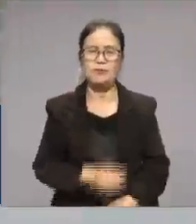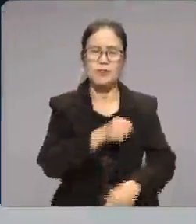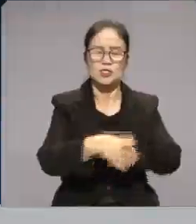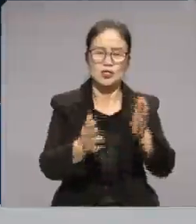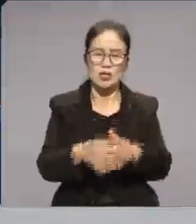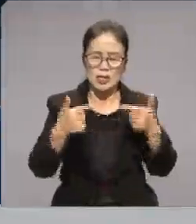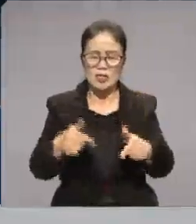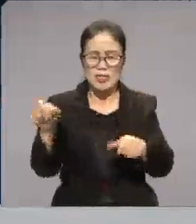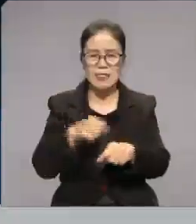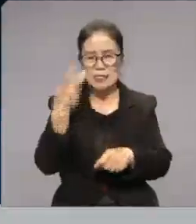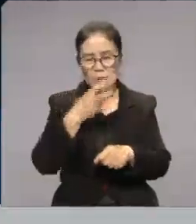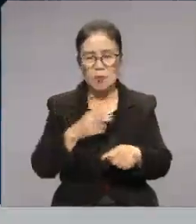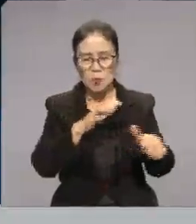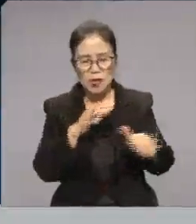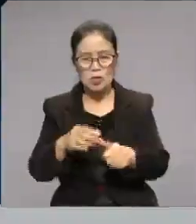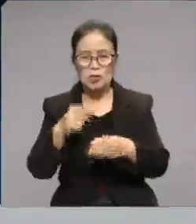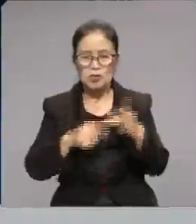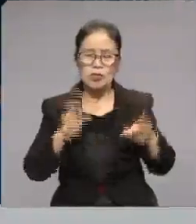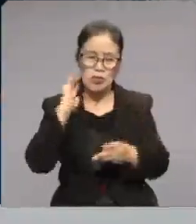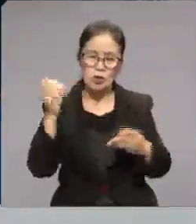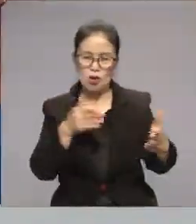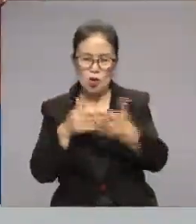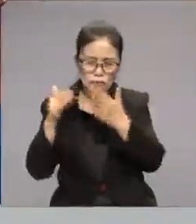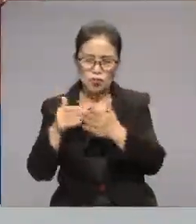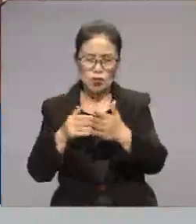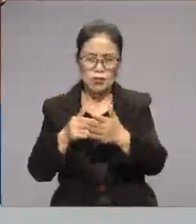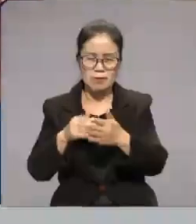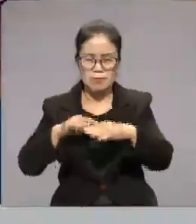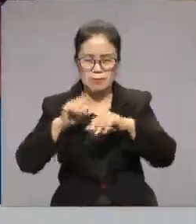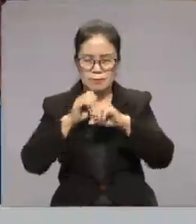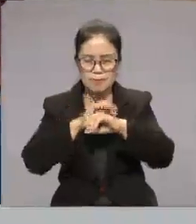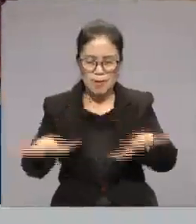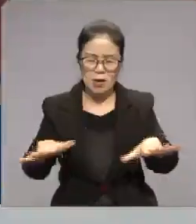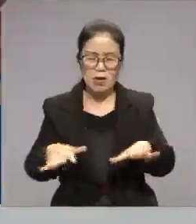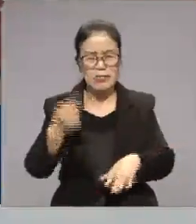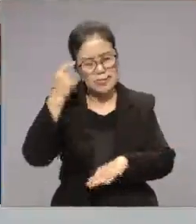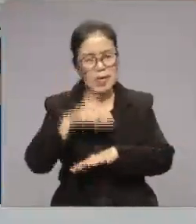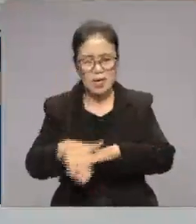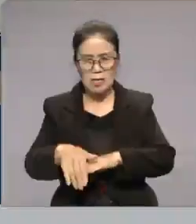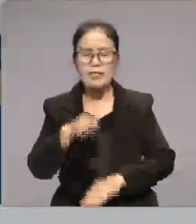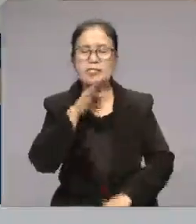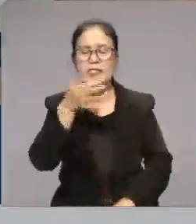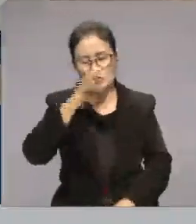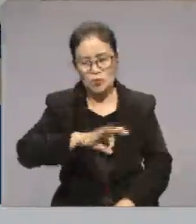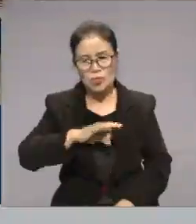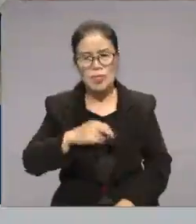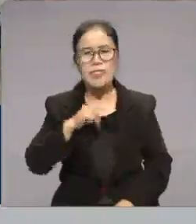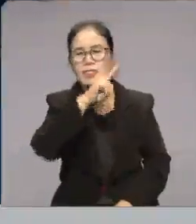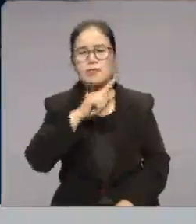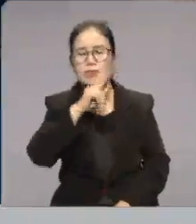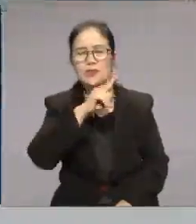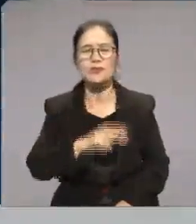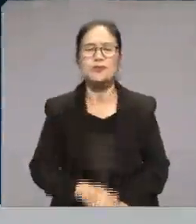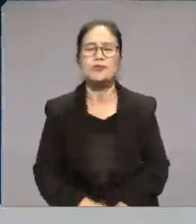더불어민주당은 상설특검을 활용해 윤석열 대통령의 거부권 장벽을 돌파해보겠다는 구상인데 실효성에는 의문도 제기됩니다. 배혜수